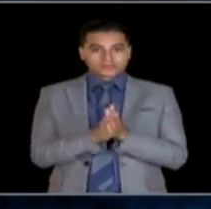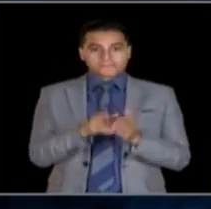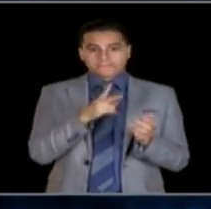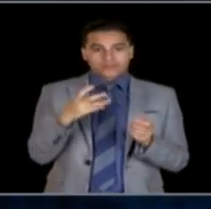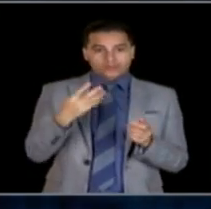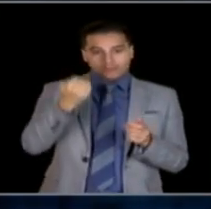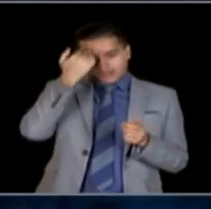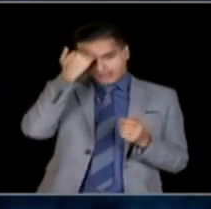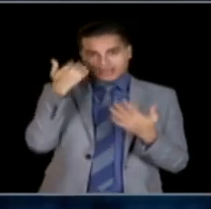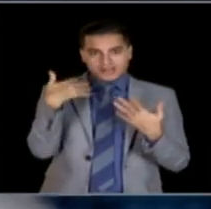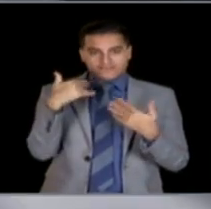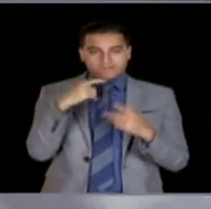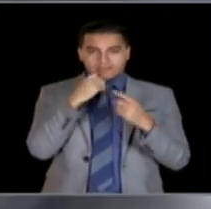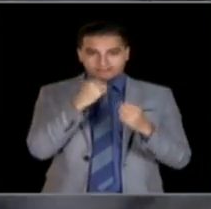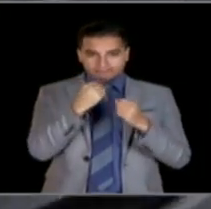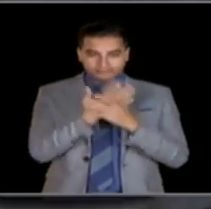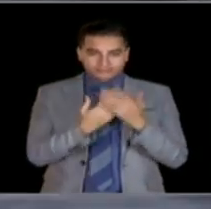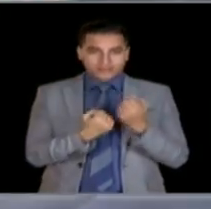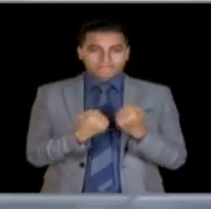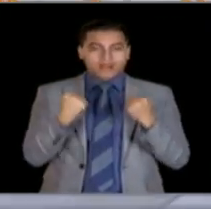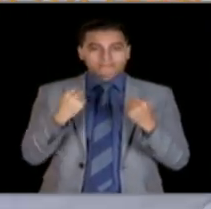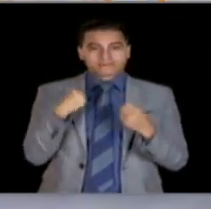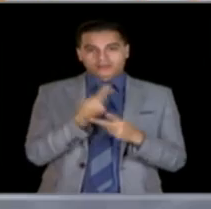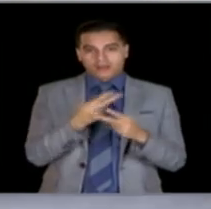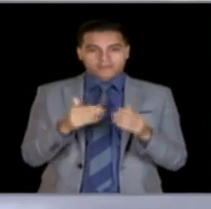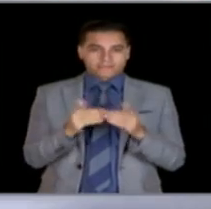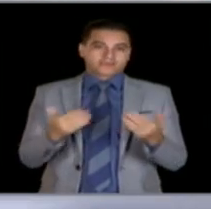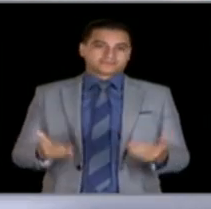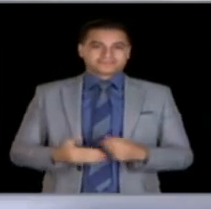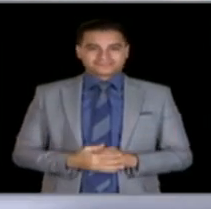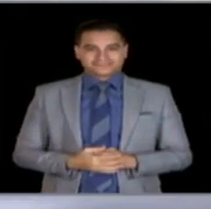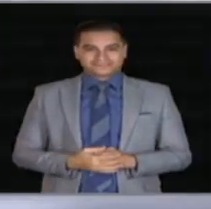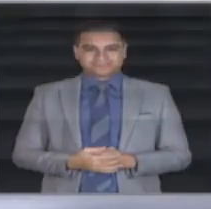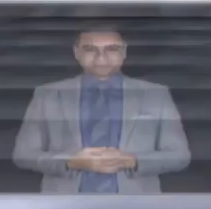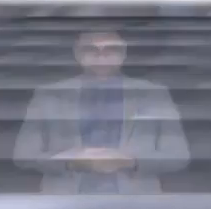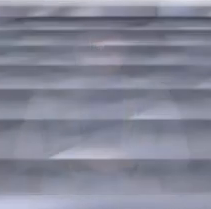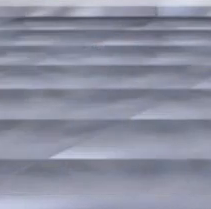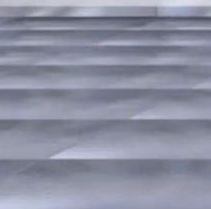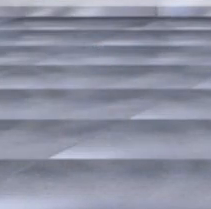240 ألف جنيه في خزنة البنك الأهلي لرعاية أبطال مصر الرياضيين.